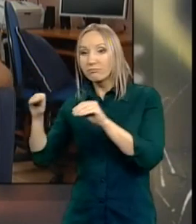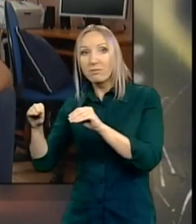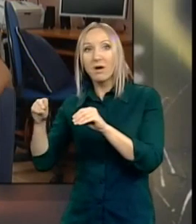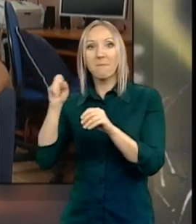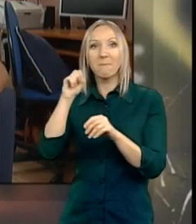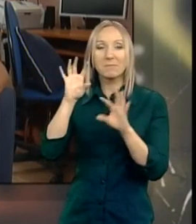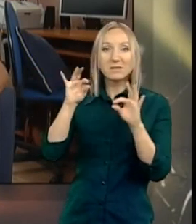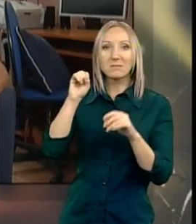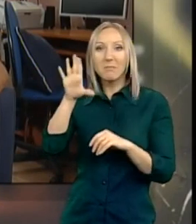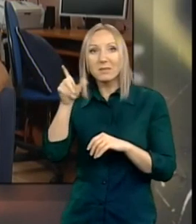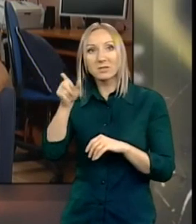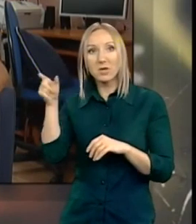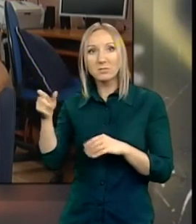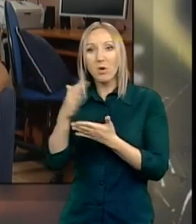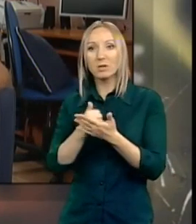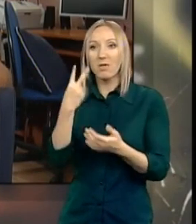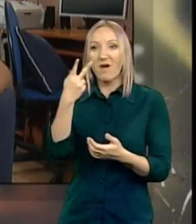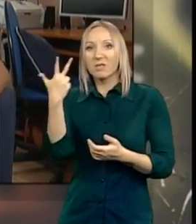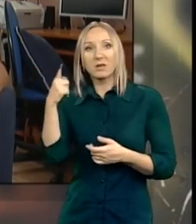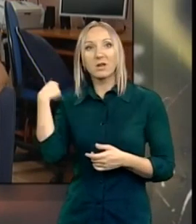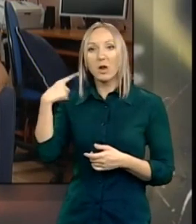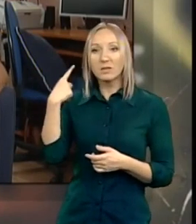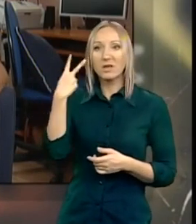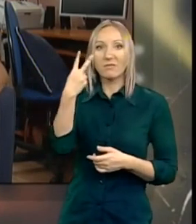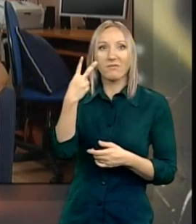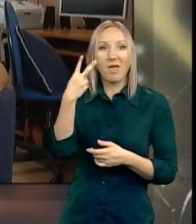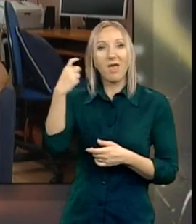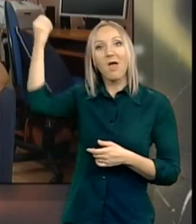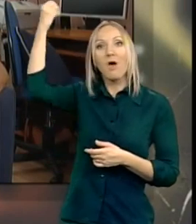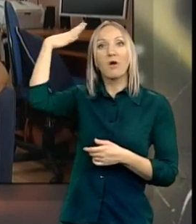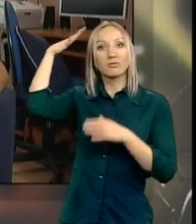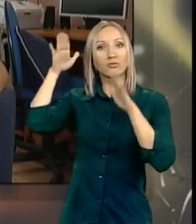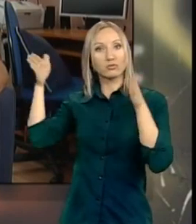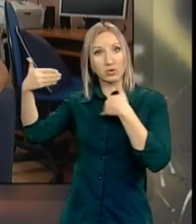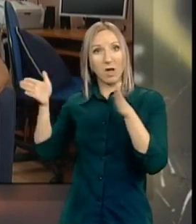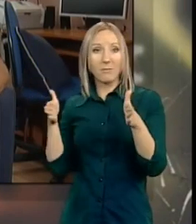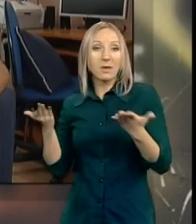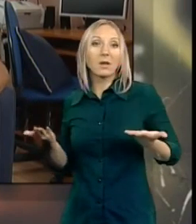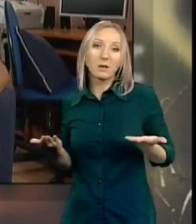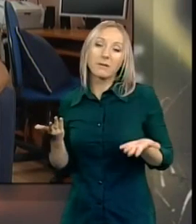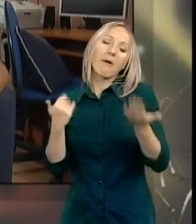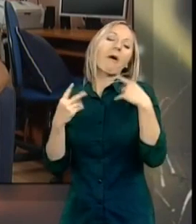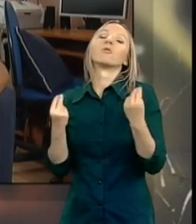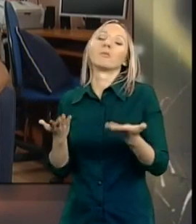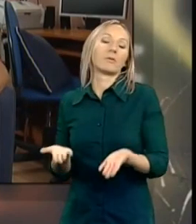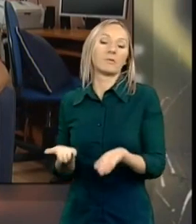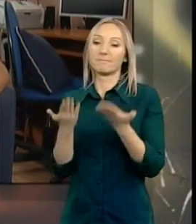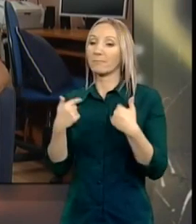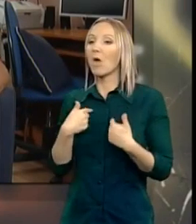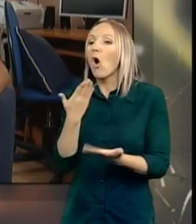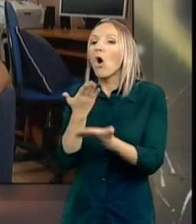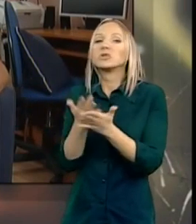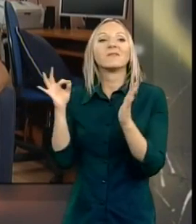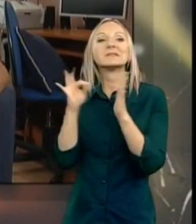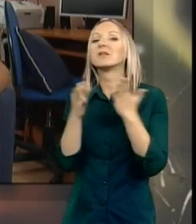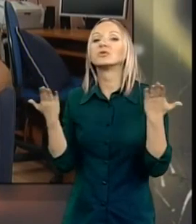koristi dva, odnosno 3 toaleta i 2 tuš kabine, mislim. Ali dobro. Meni je bio osnovni